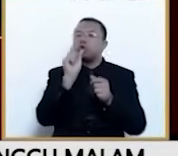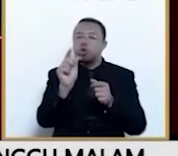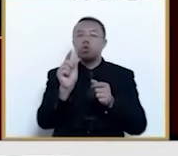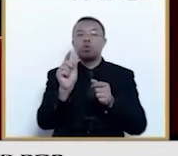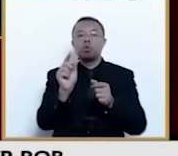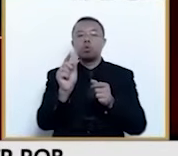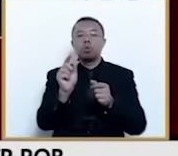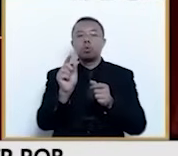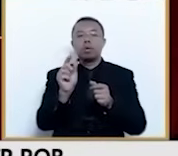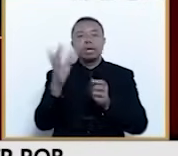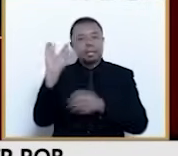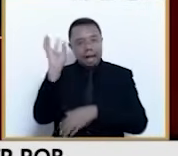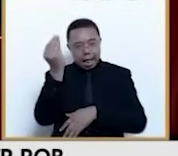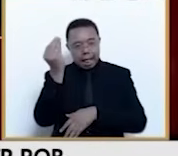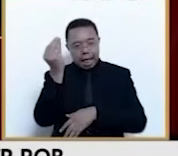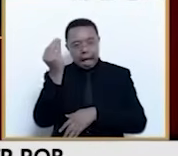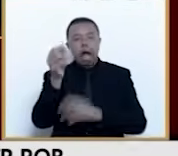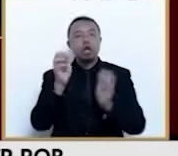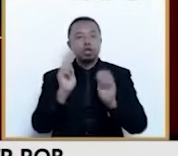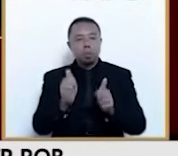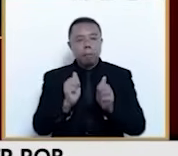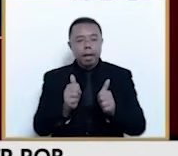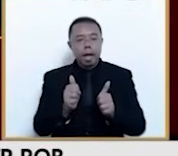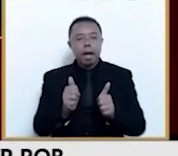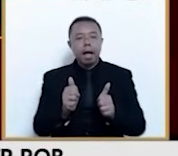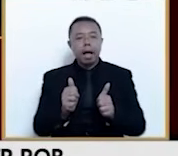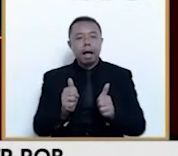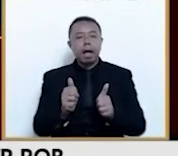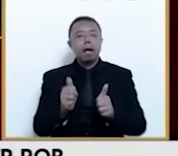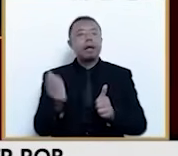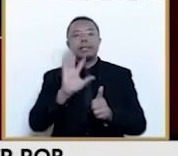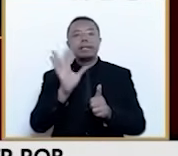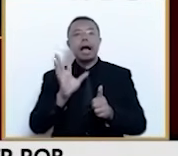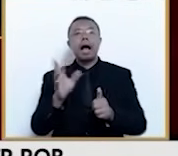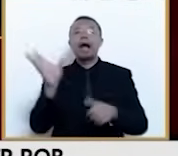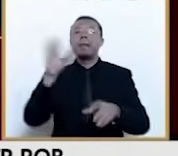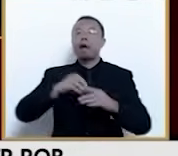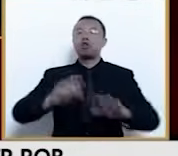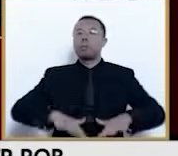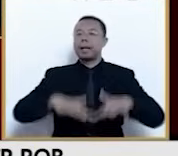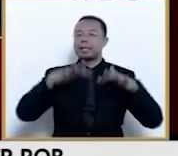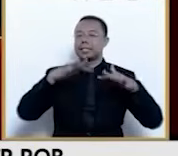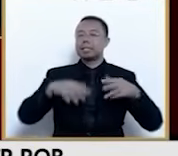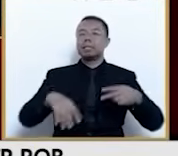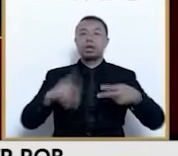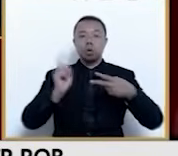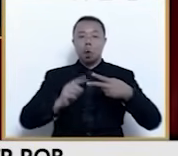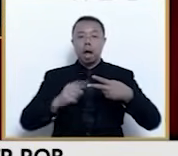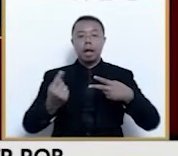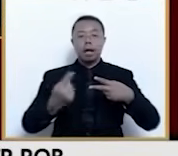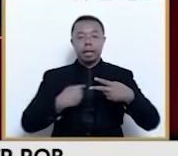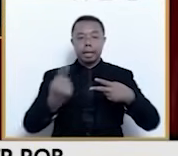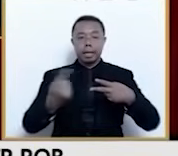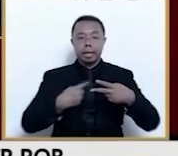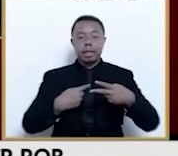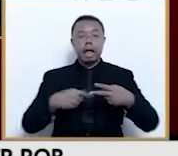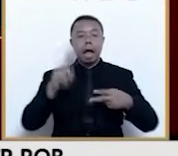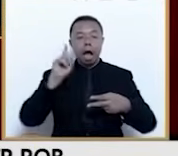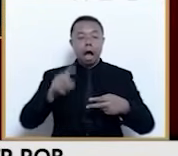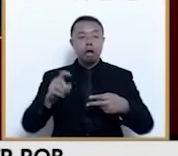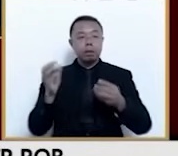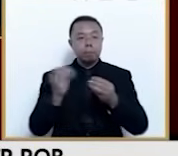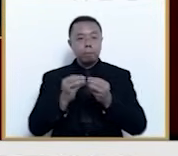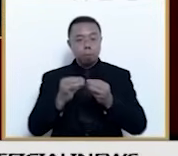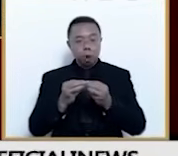untuk Jakarta agar tidak terkena banjir. Kemudian yang berikutnya adalah kita perlu